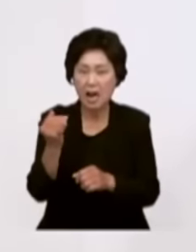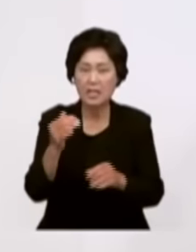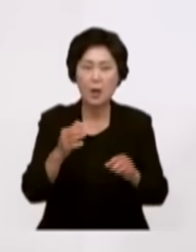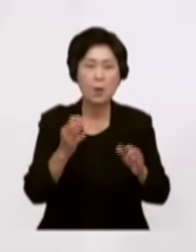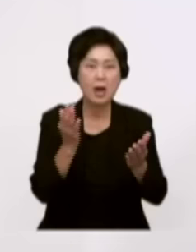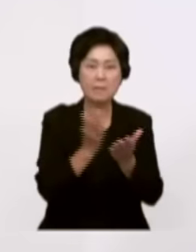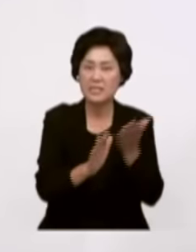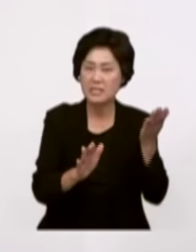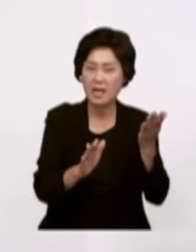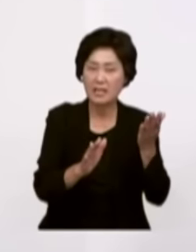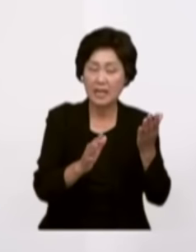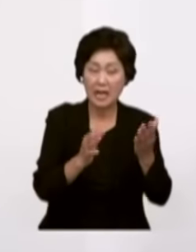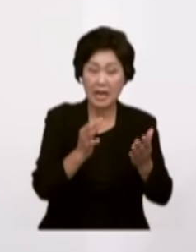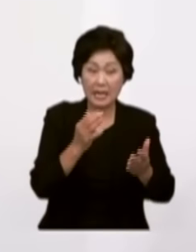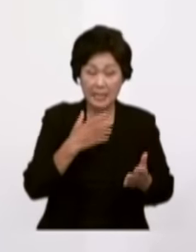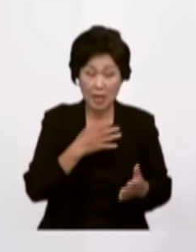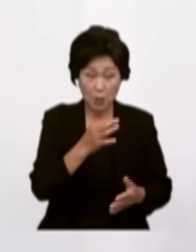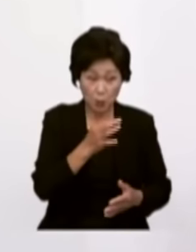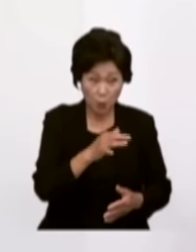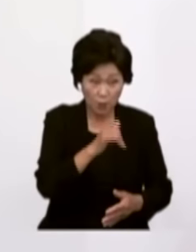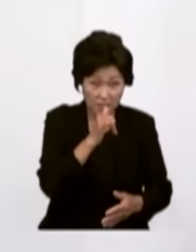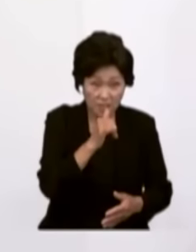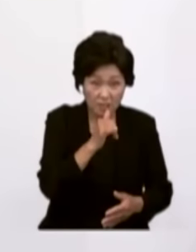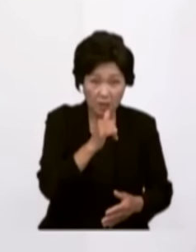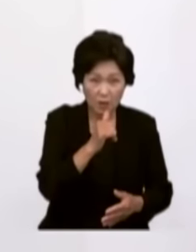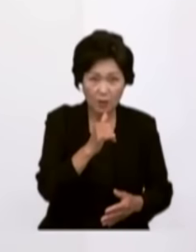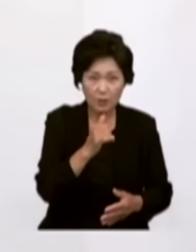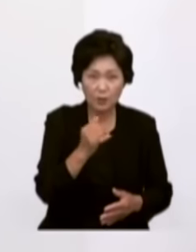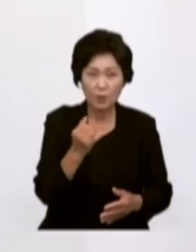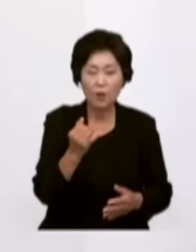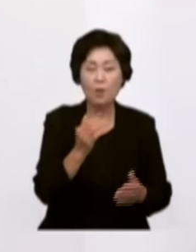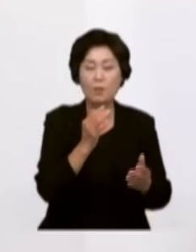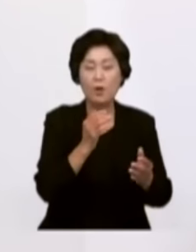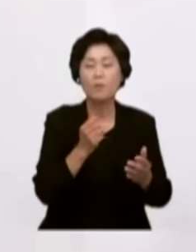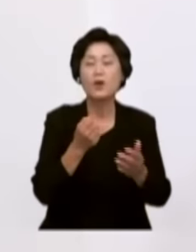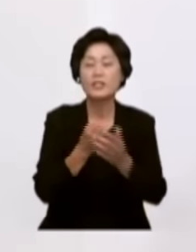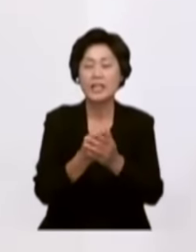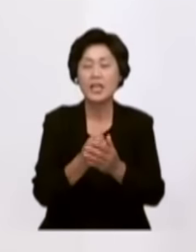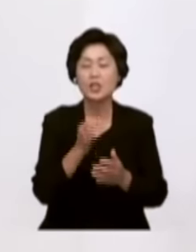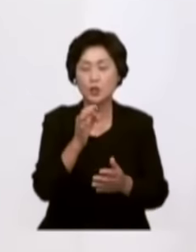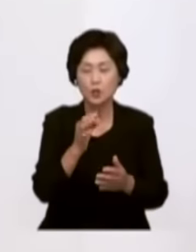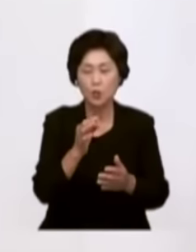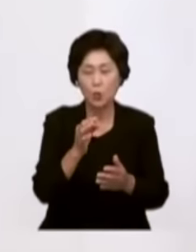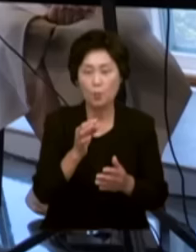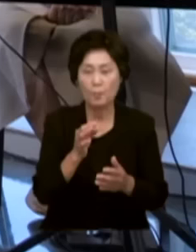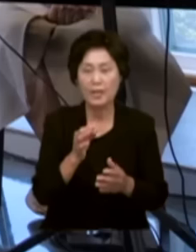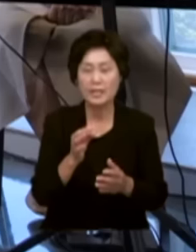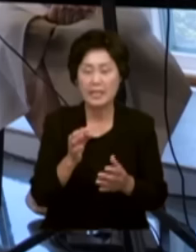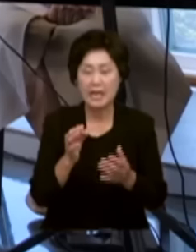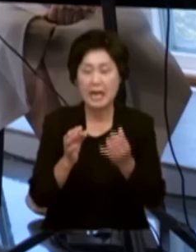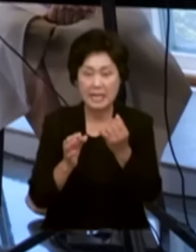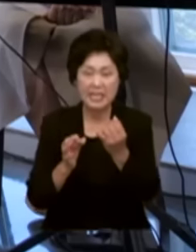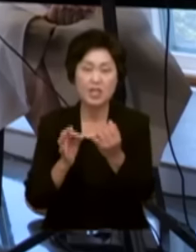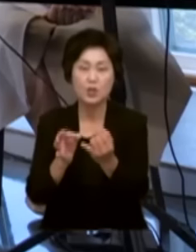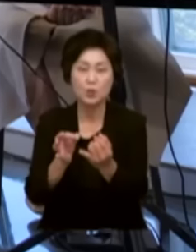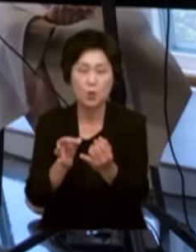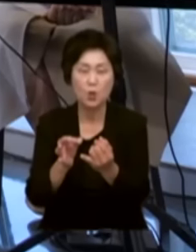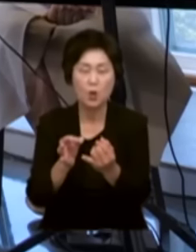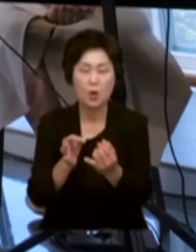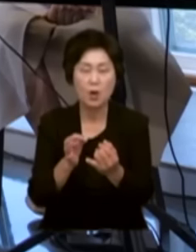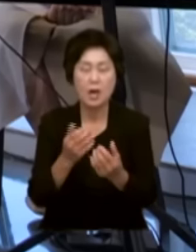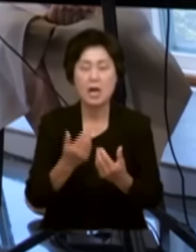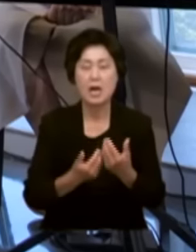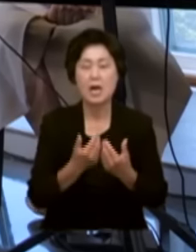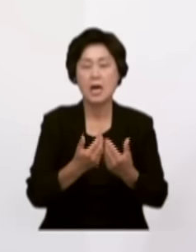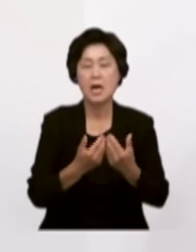그리고 저는 돈이 있어도 일부러 아내한테 저게 정말 정해진 돈 이해 안 주려고 하면 그것 때문에 또 많이 다툼이 있었고